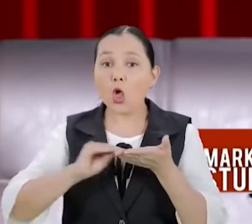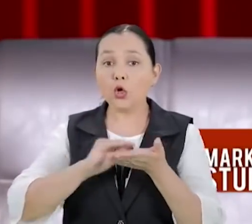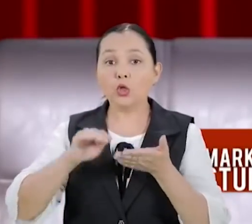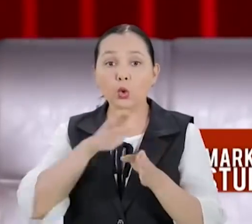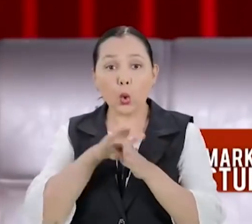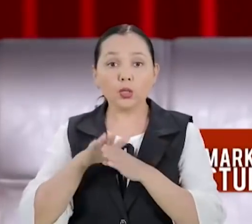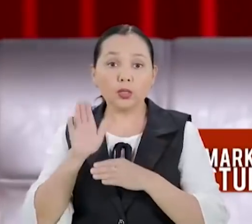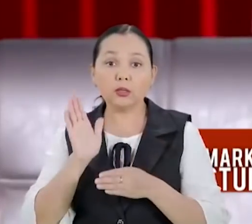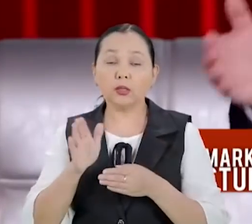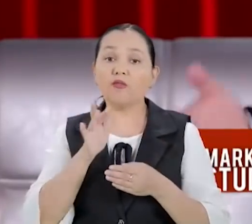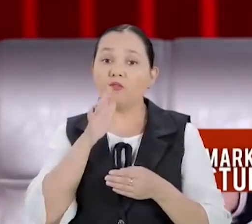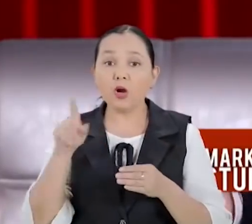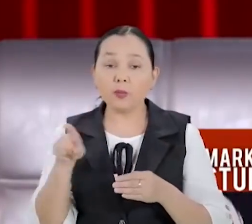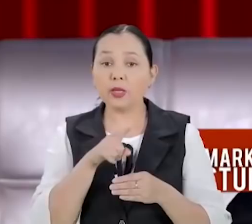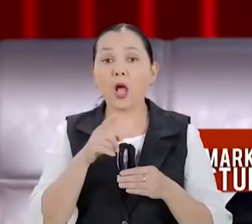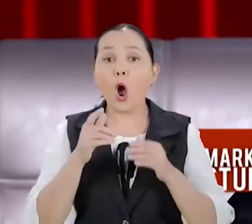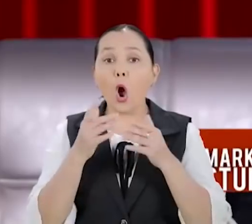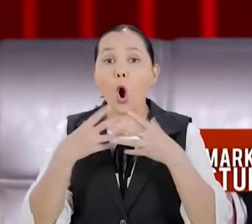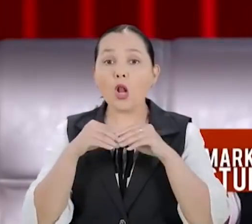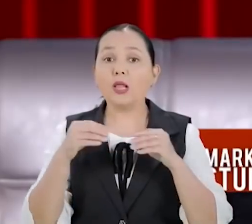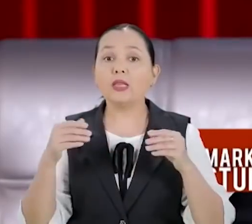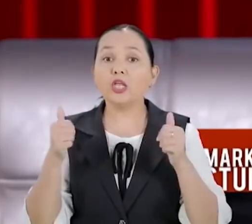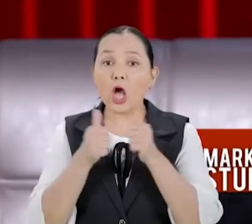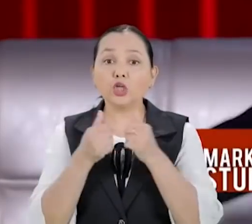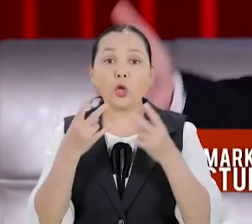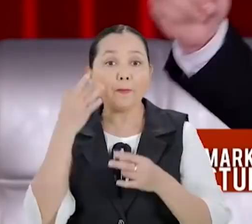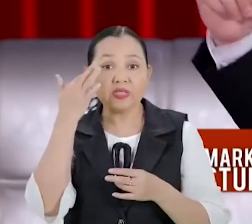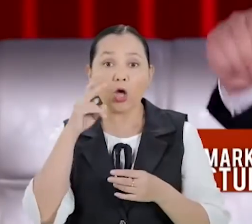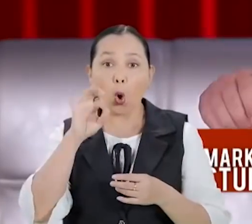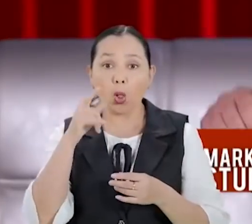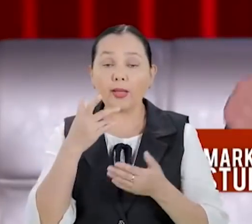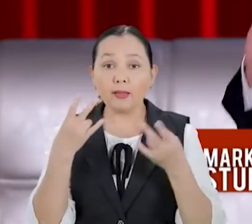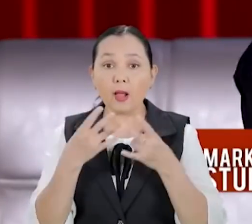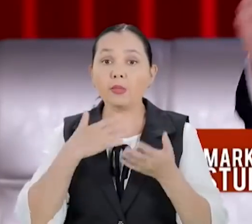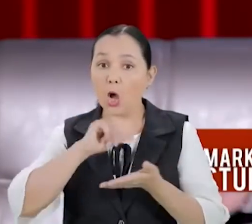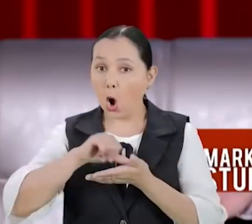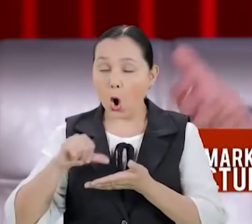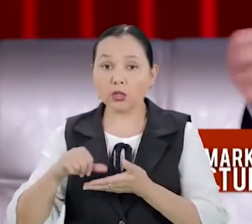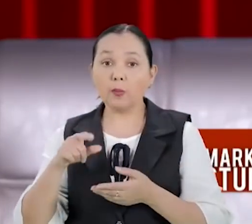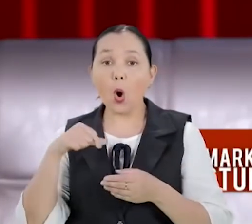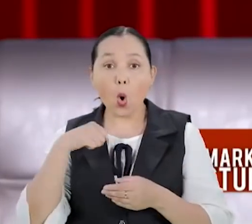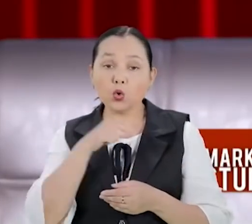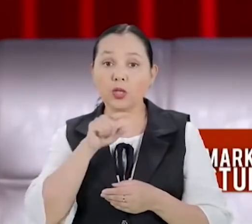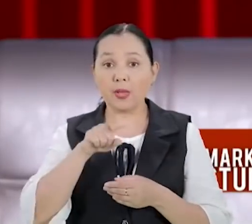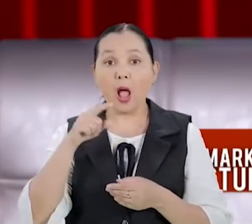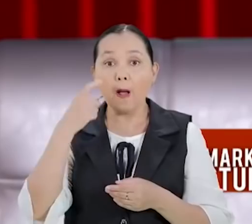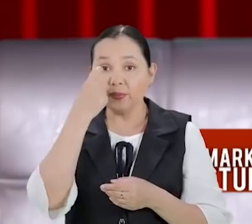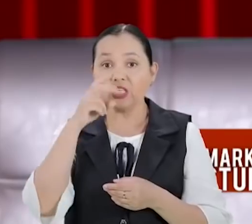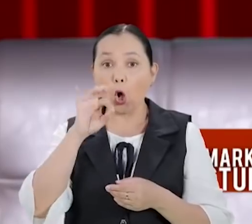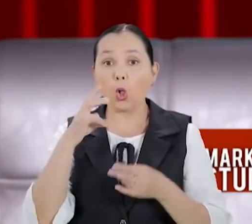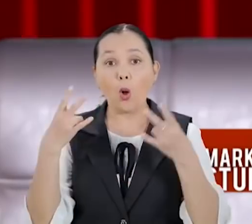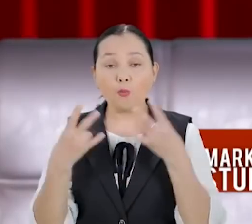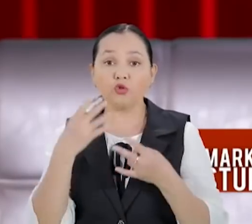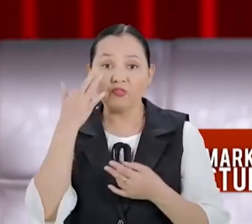o'tib ketyapti. Oilani yarashtirish uchun psixologlar kerak, ammo bizni xodimlarimizni o'zi mana shunga psixologga